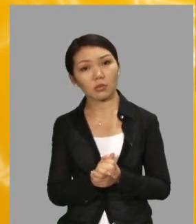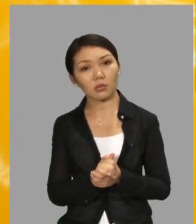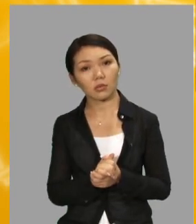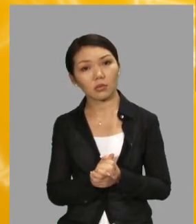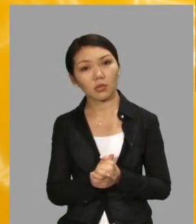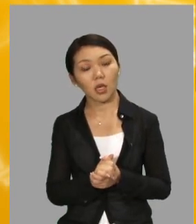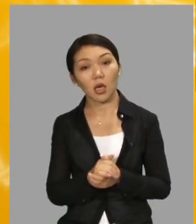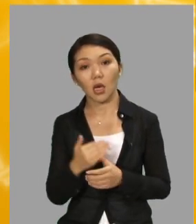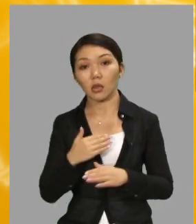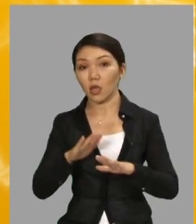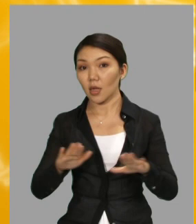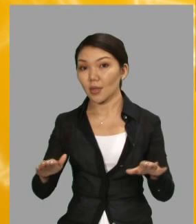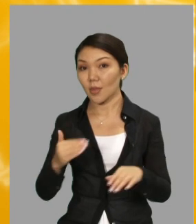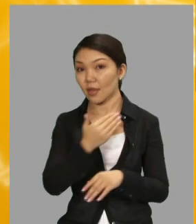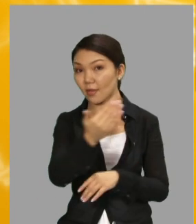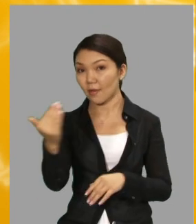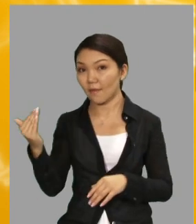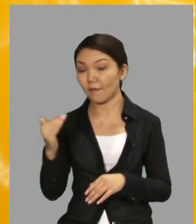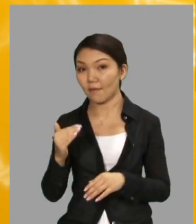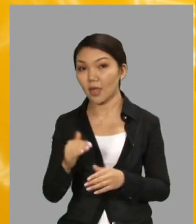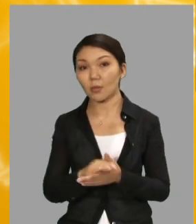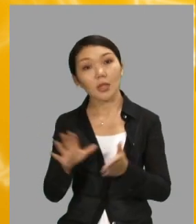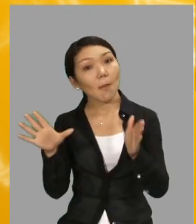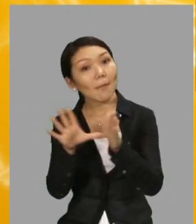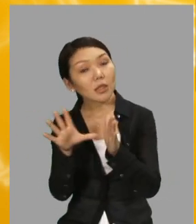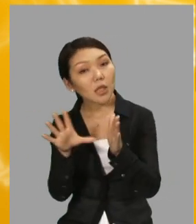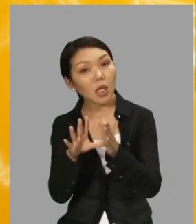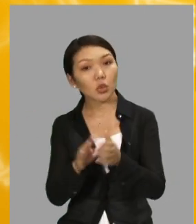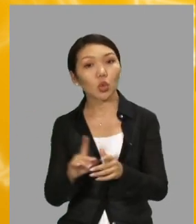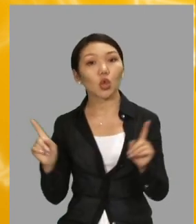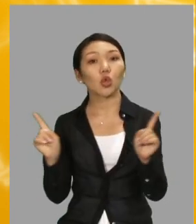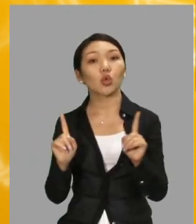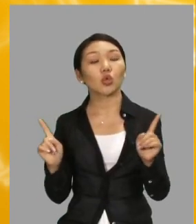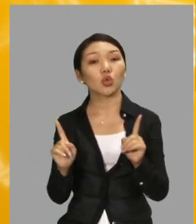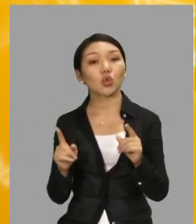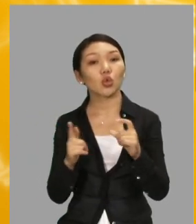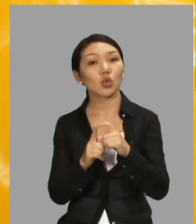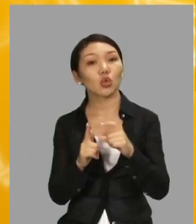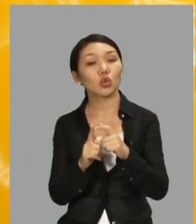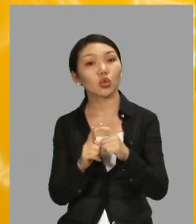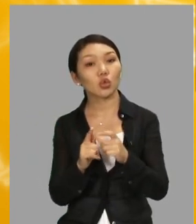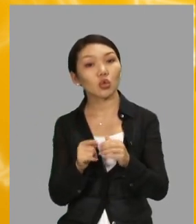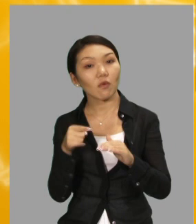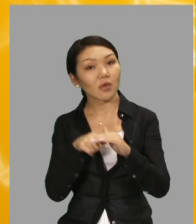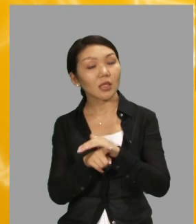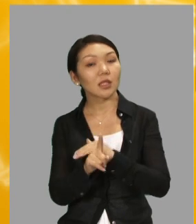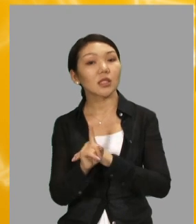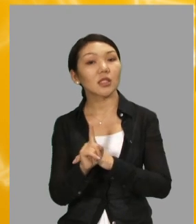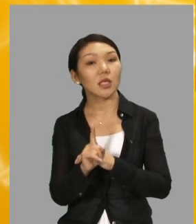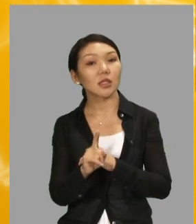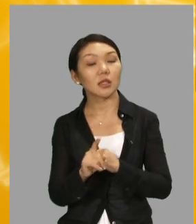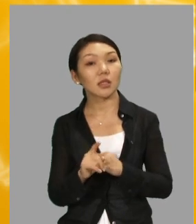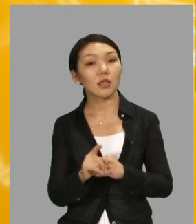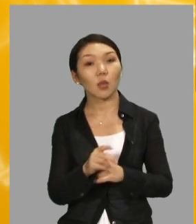А я, ребята, вам дам подсказку, что слово «отгадка» начинается на букву «э».